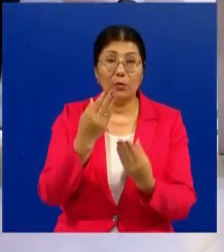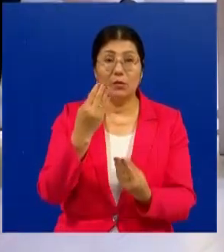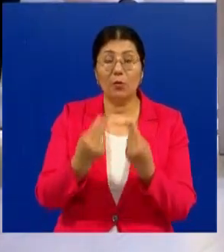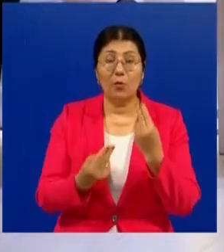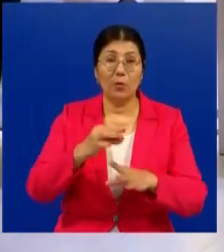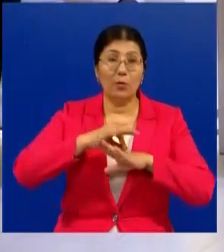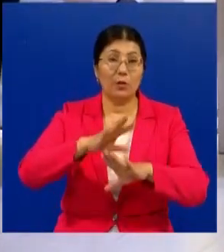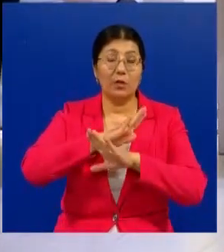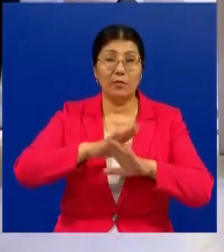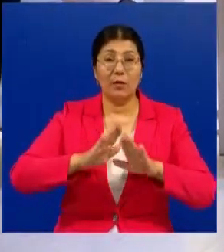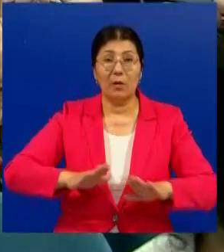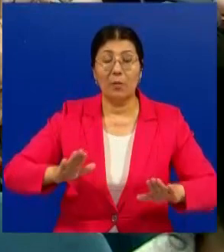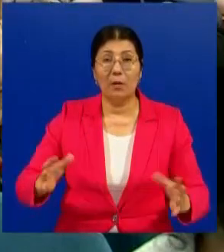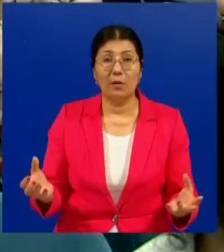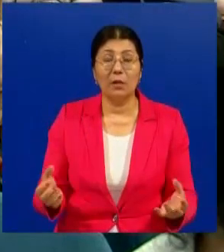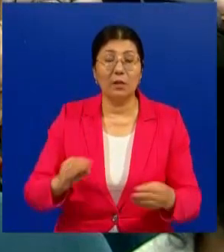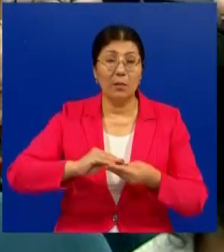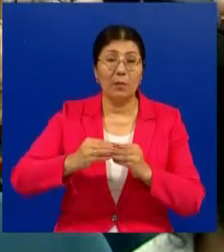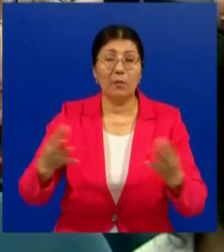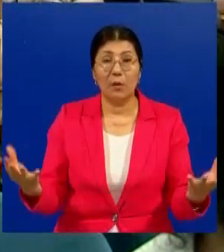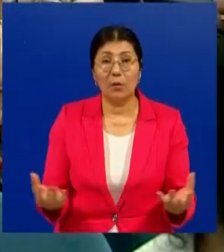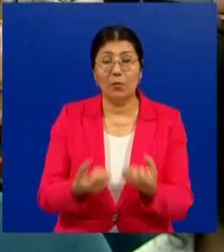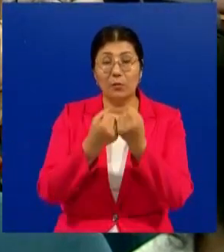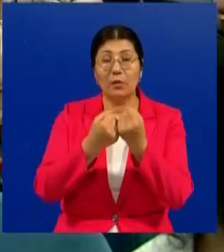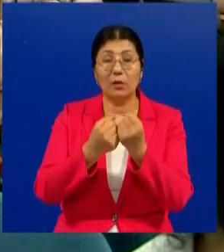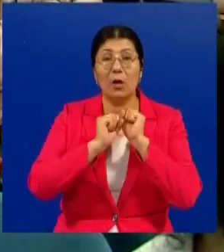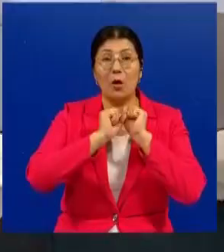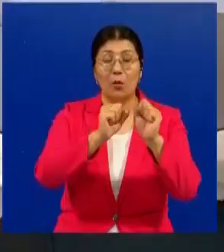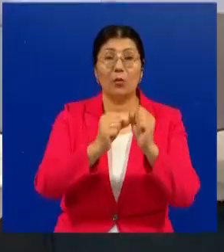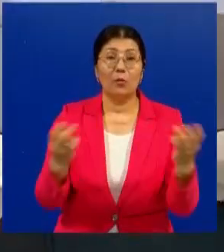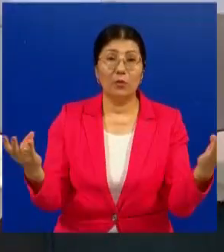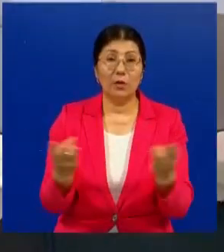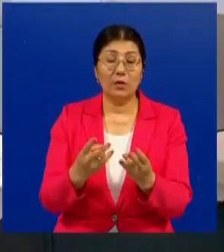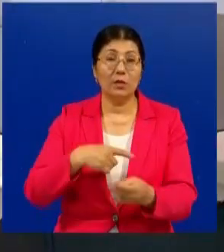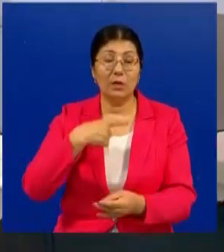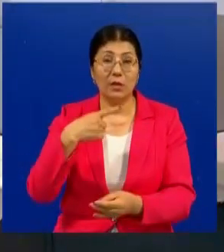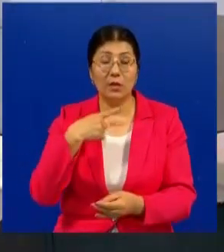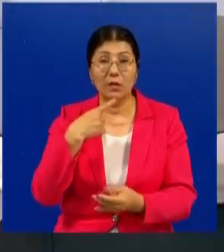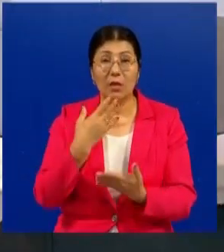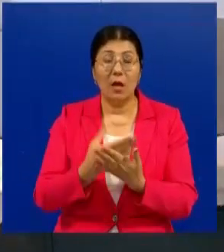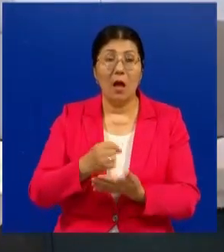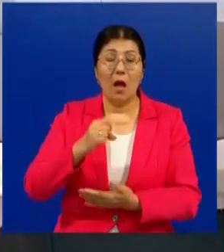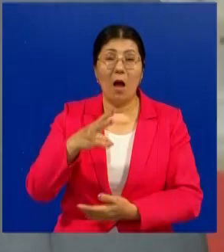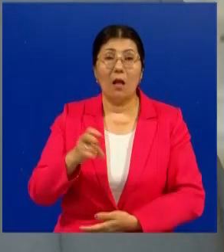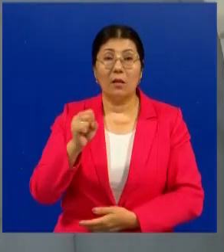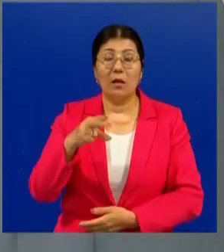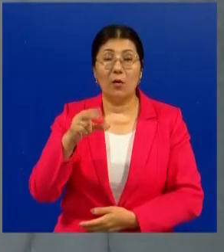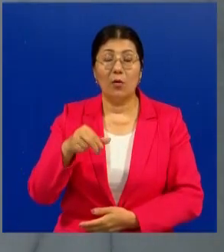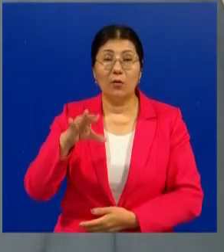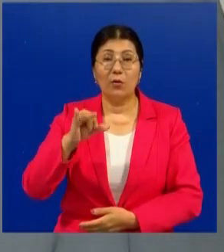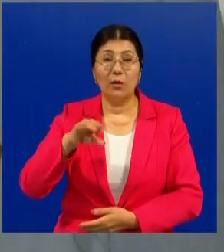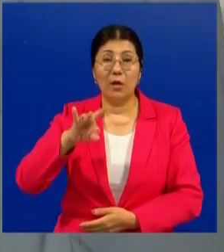өткізбей, балалардың мәселесін көтеріп, оларды зорлық-зомбылықтан қорғауға үндеу қажет дейді танымал психоаналитик Анна Құдиярова.